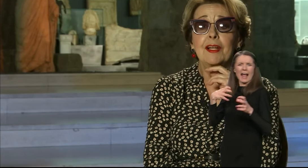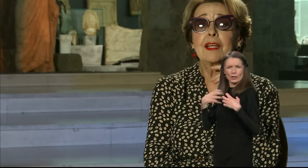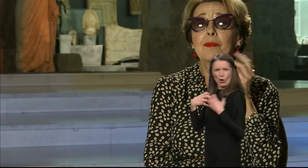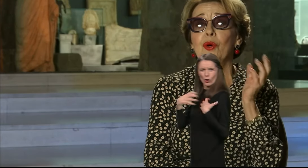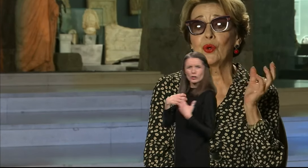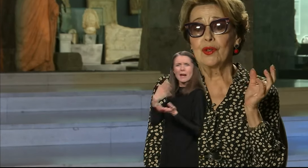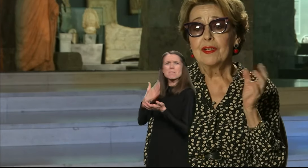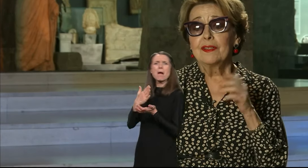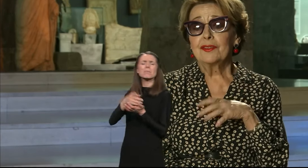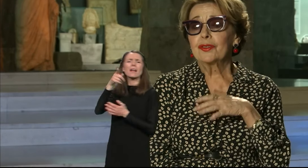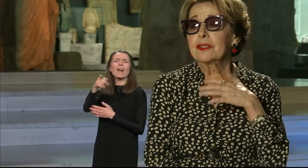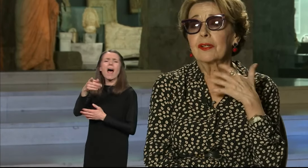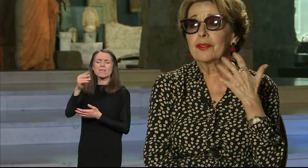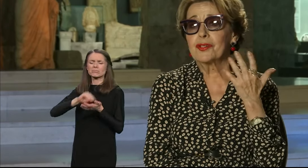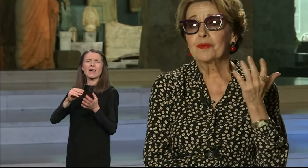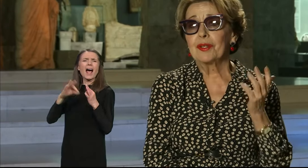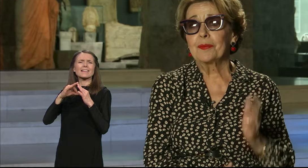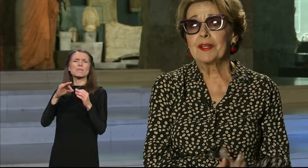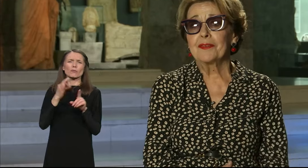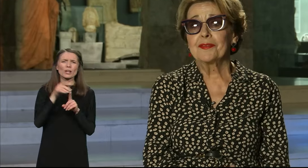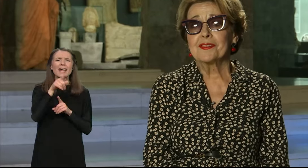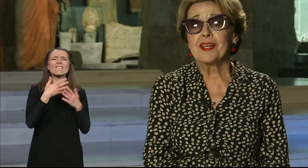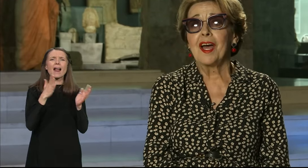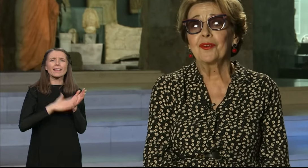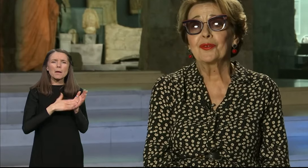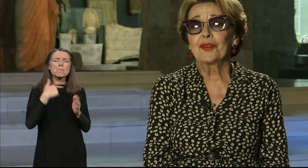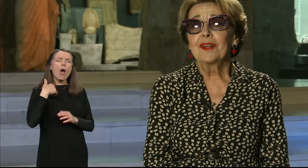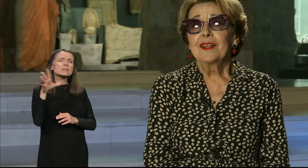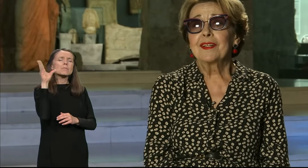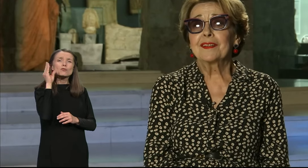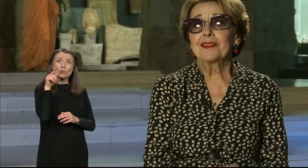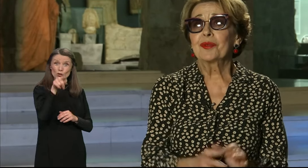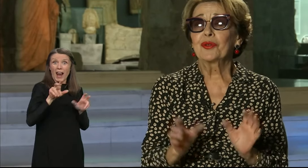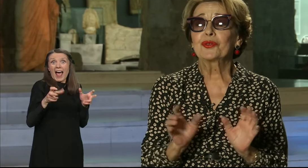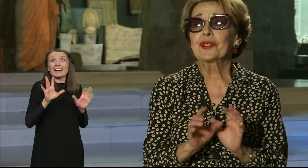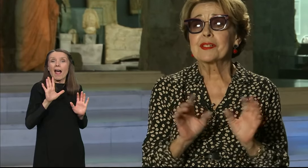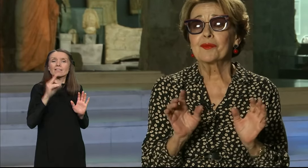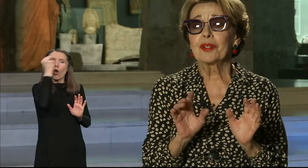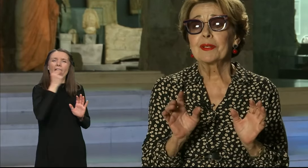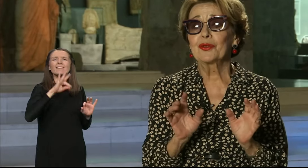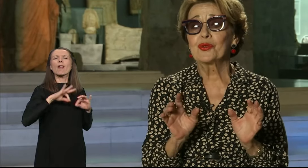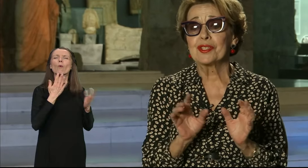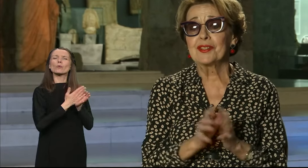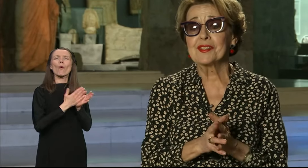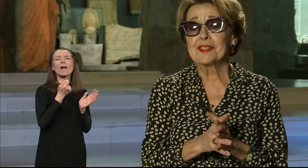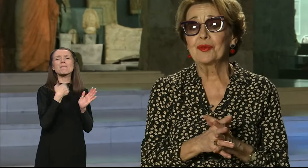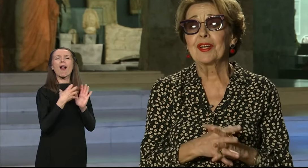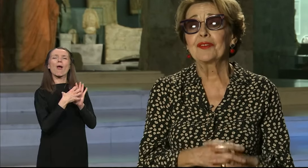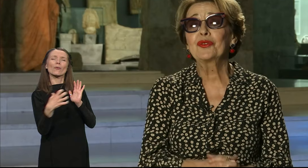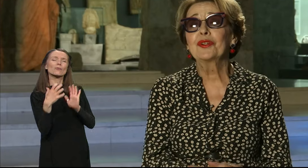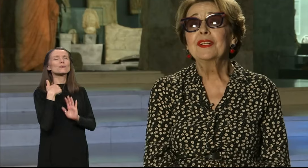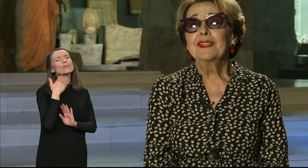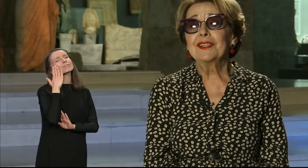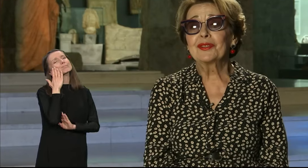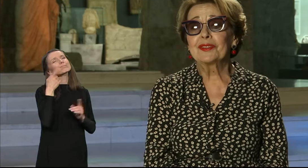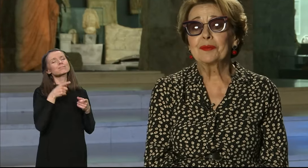Fournijera, Veliki Mon. I to je tako nešto bilo meni sjajno. To je, nedelja je bilo jutro kad sam mogla malo duže da ostanem u